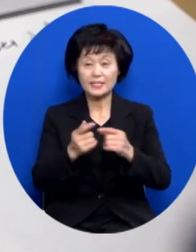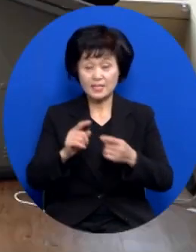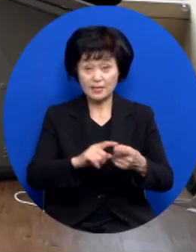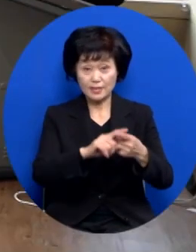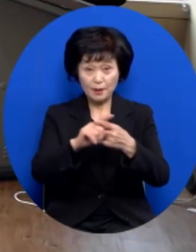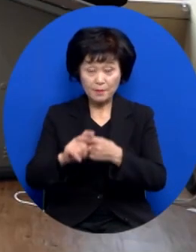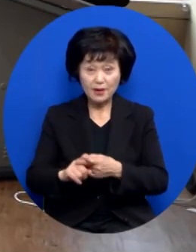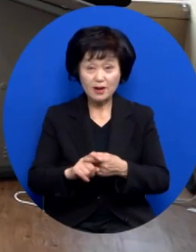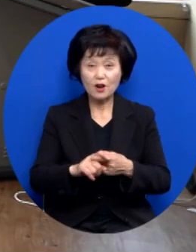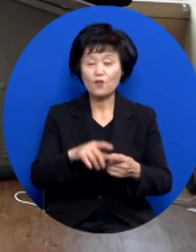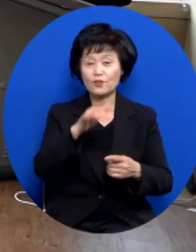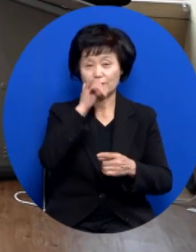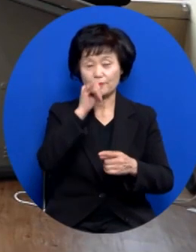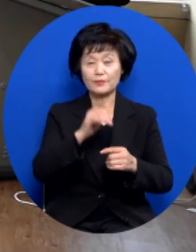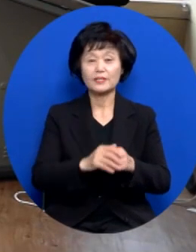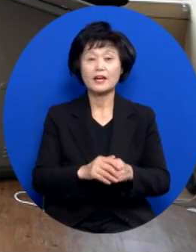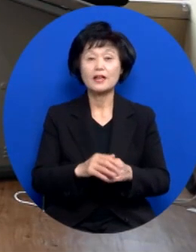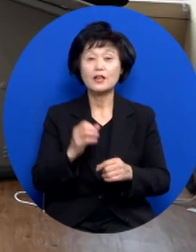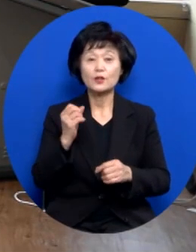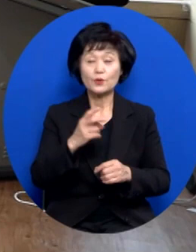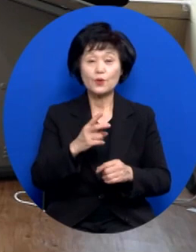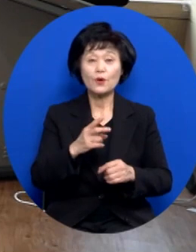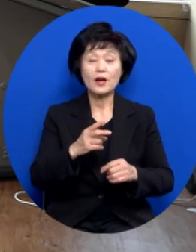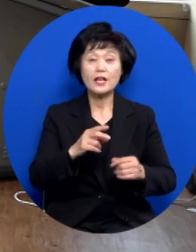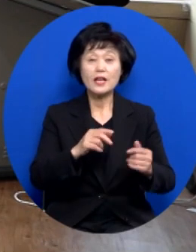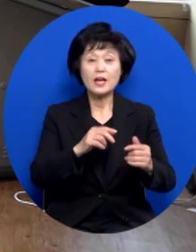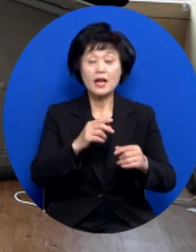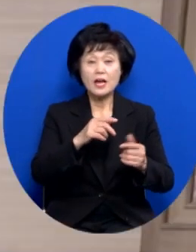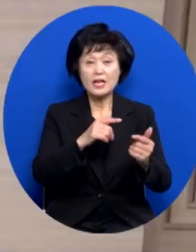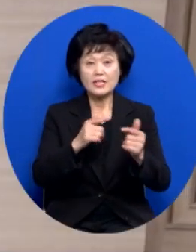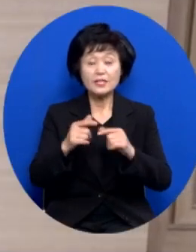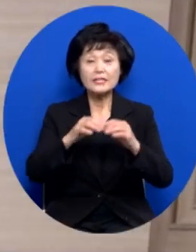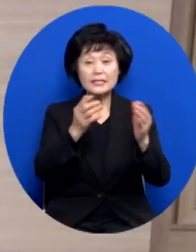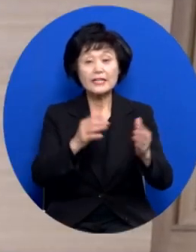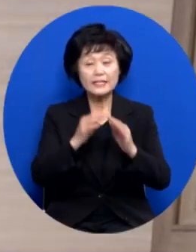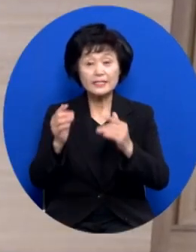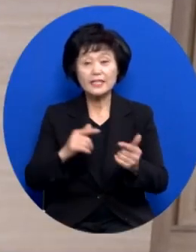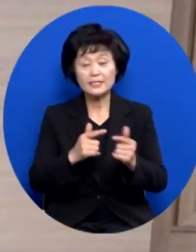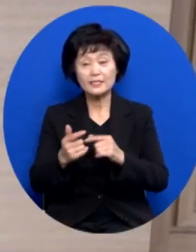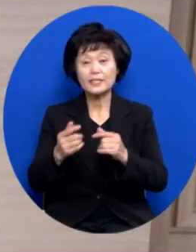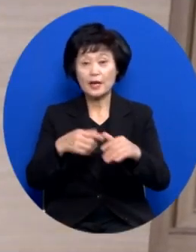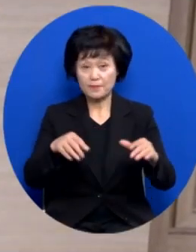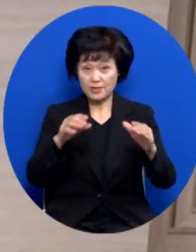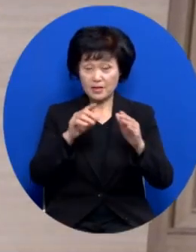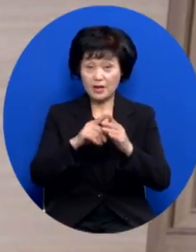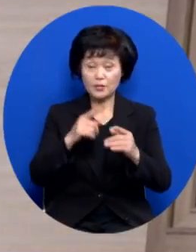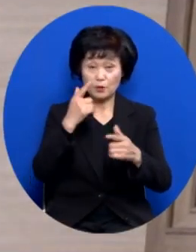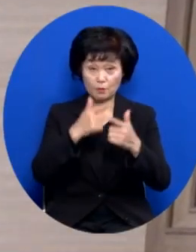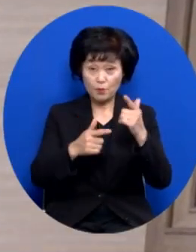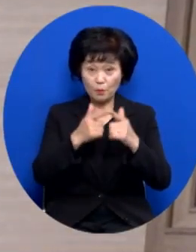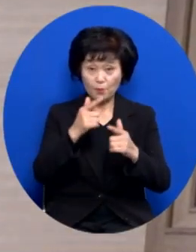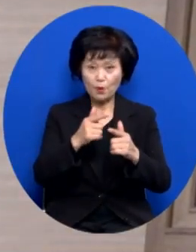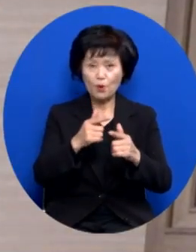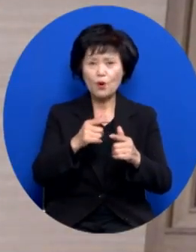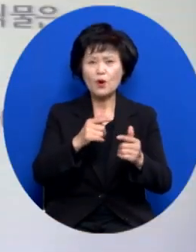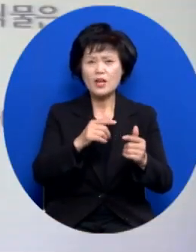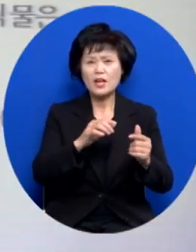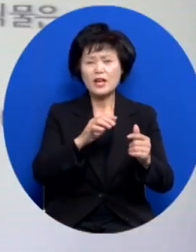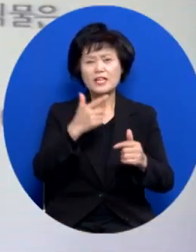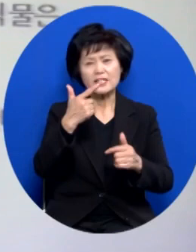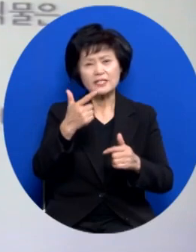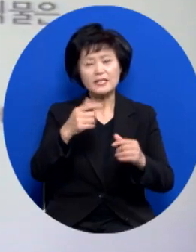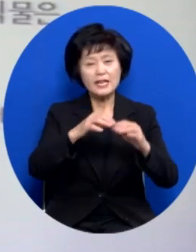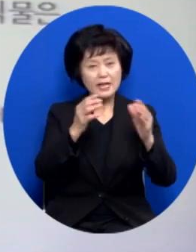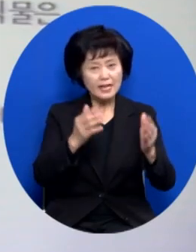51개 교회와 선교단체, 그리고 예장합동 요셉의 창고 사회적협동조합과 목포 문태학원 등 6개